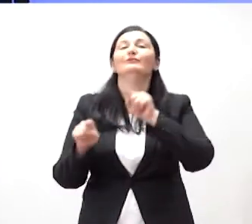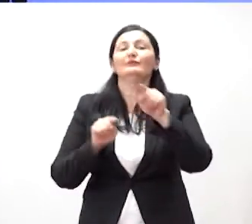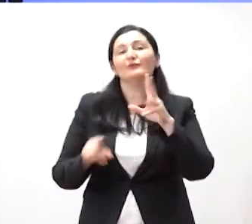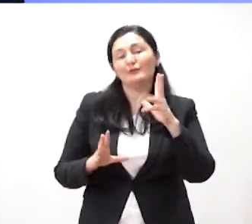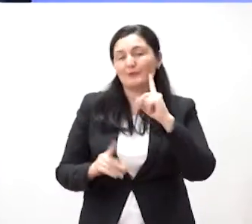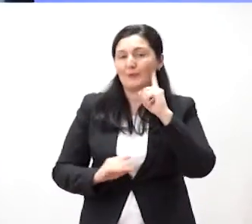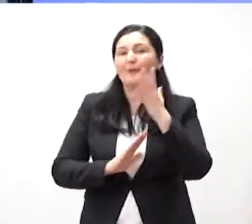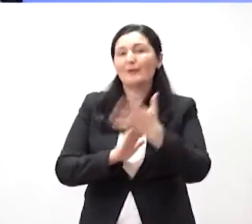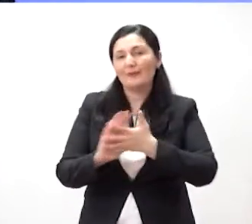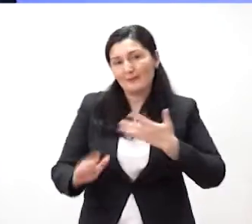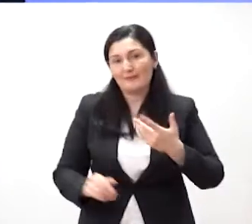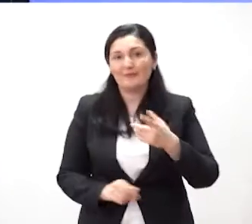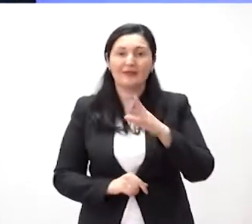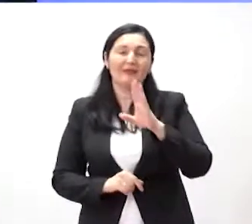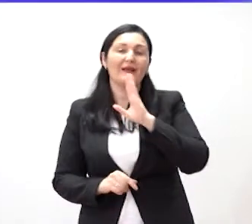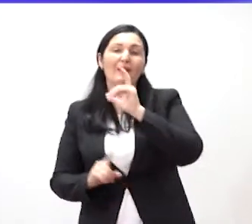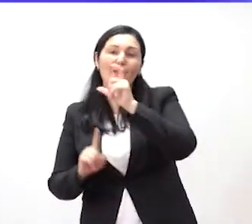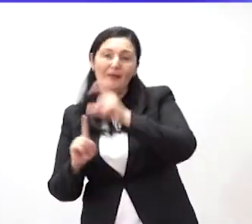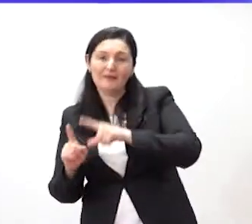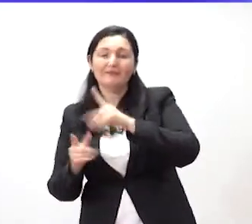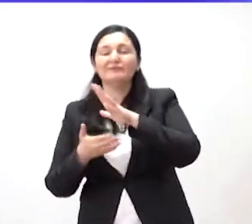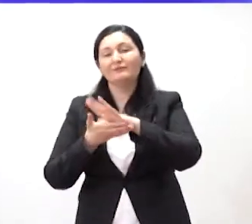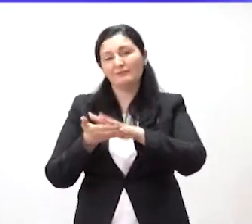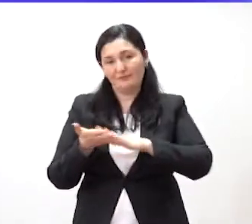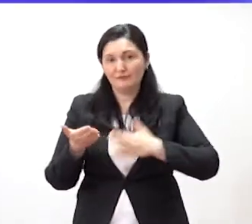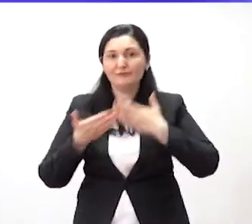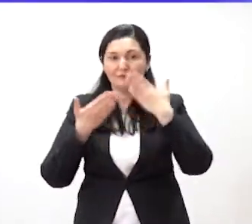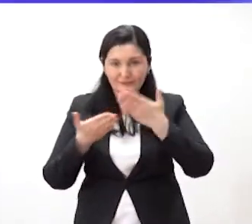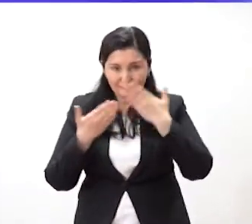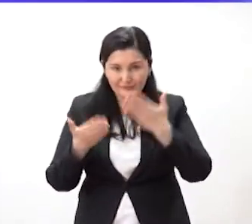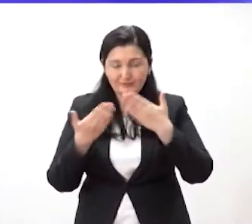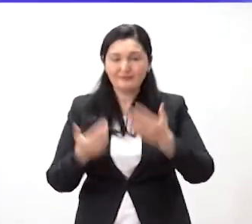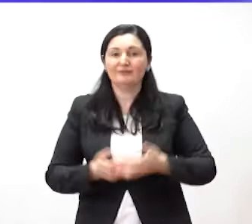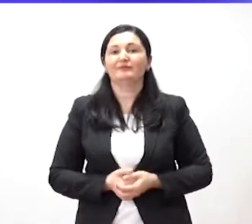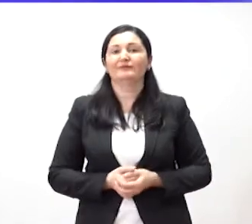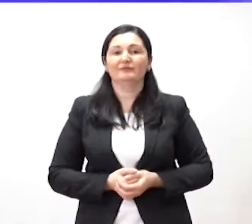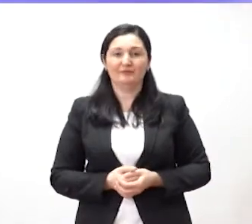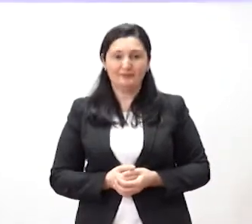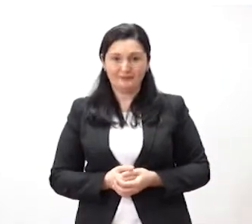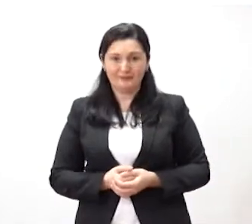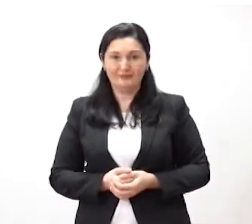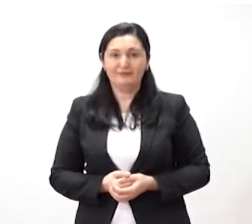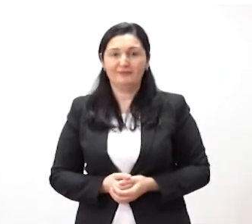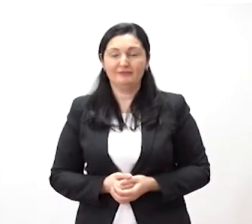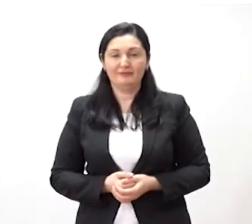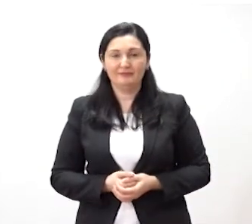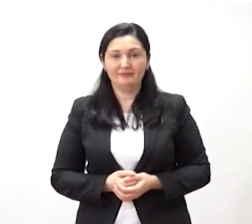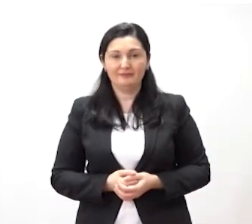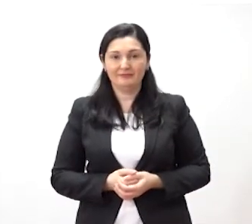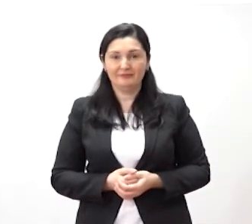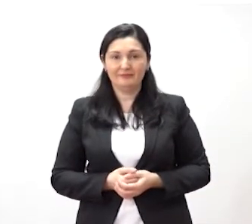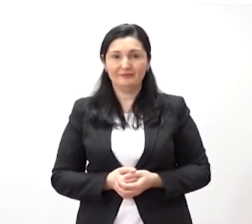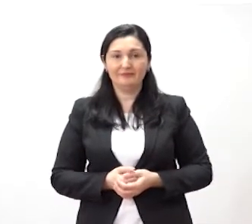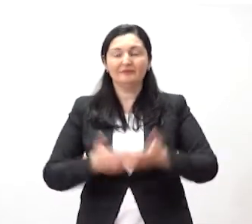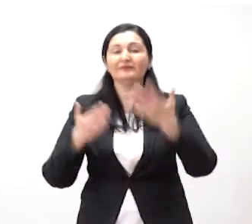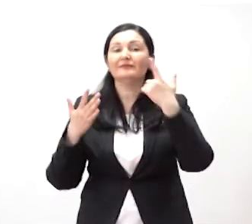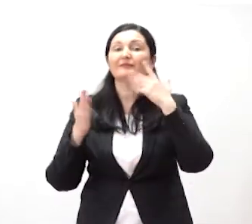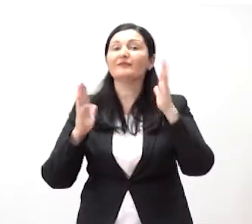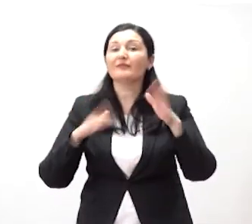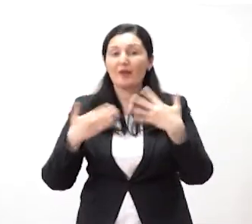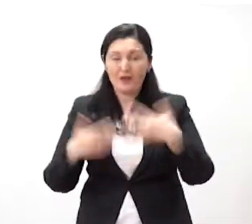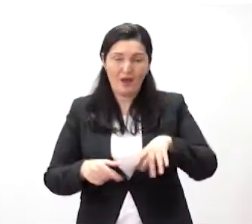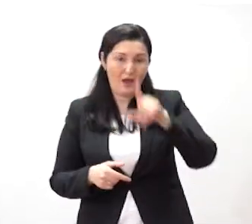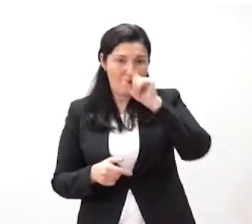ҳозир мефаҳмем. Лолаҷон, давомашро ба мо хон. Давомашро мехонам. Сипас